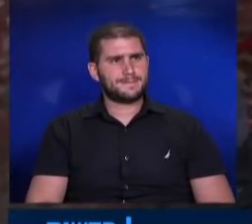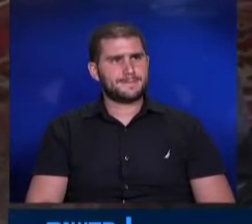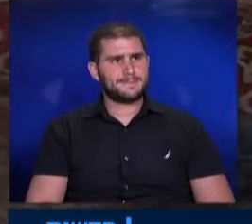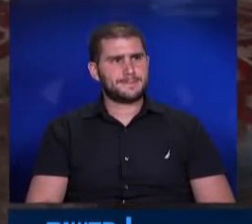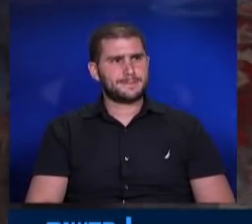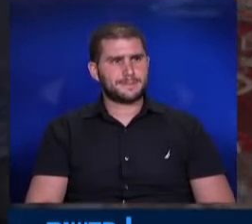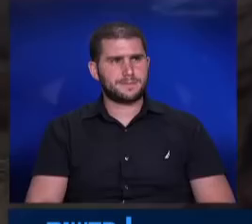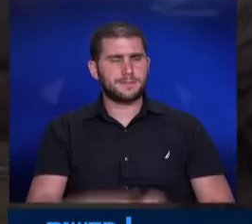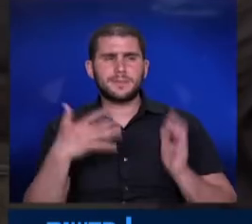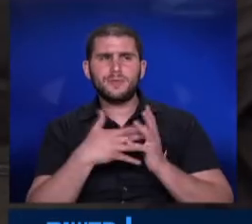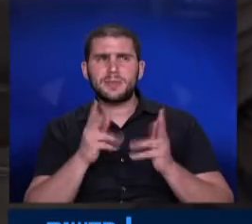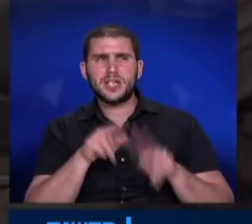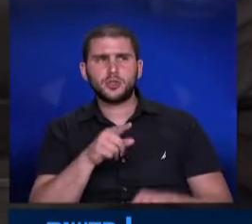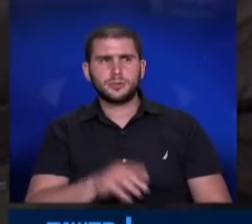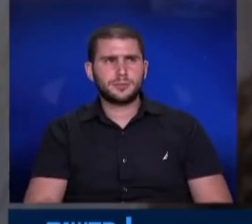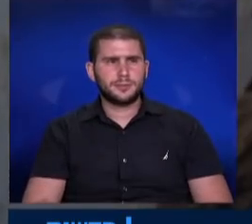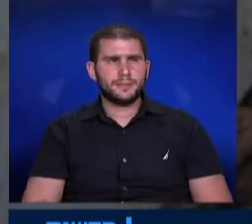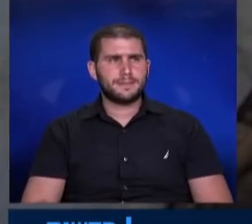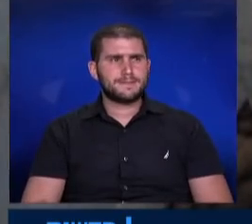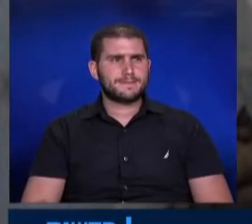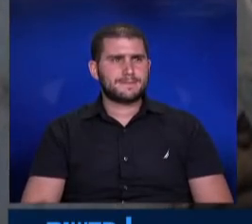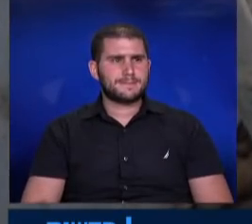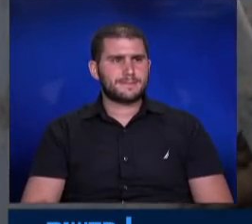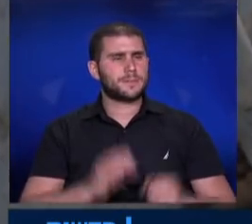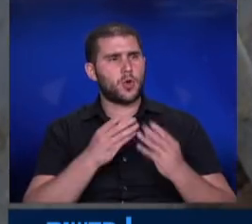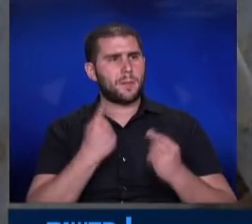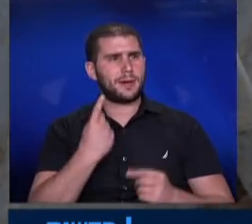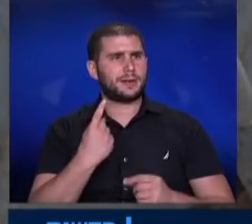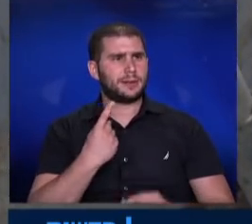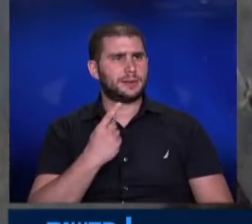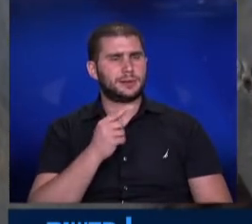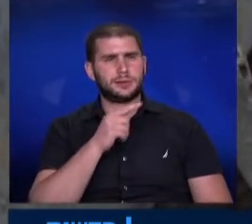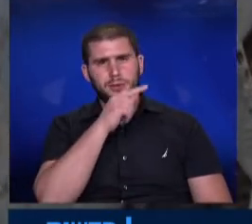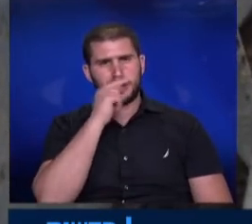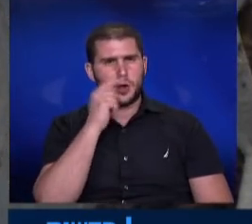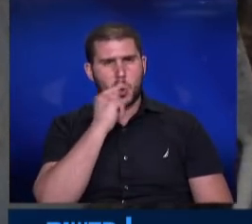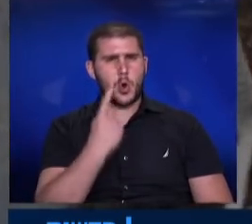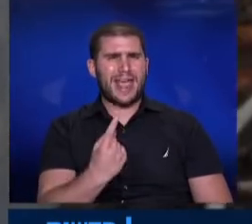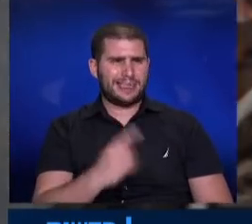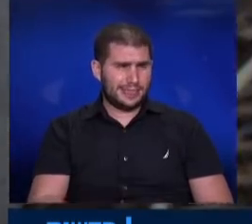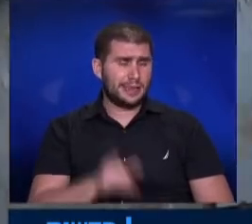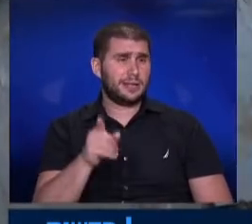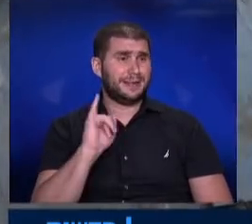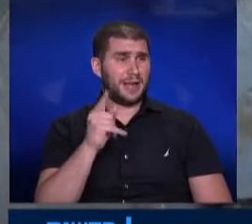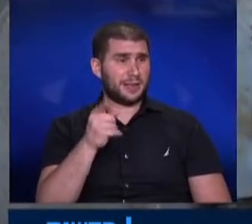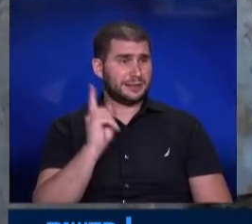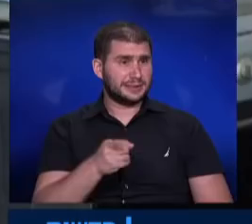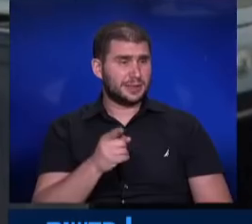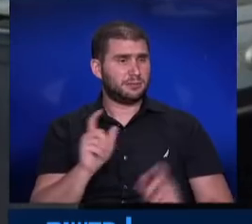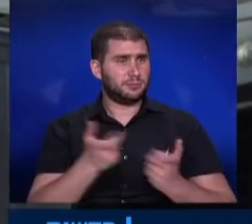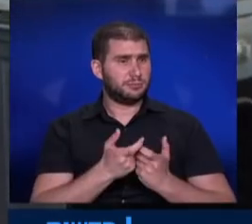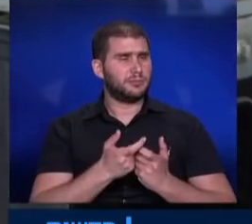בואי. תבדקו מה יש שם. מי זה יחיה? כנראה חומר חשוד כסם קוקאין. יחיה, אתה כרגע מעוקב וחשוד